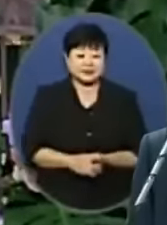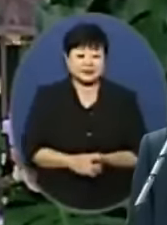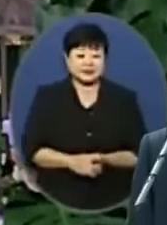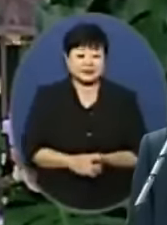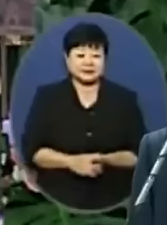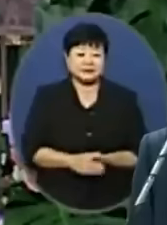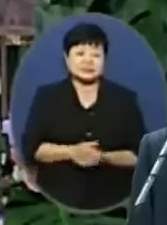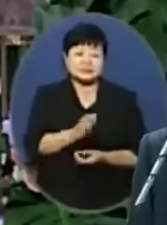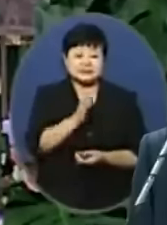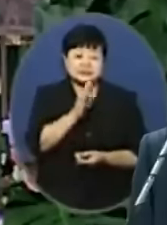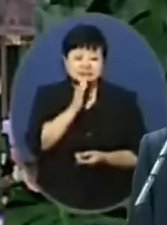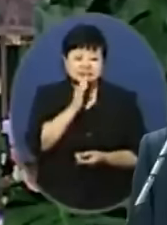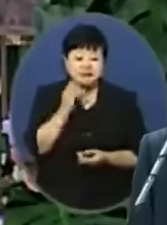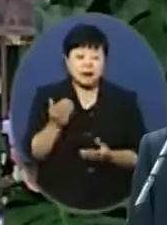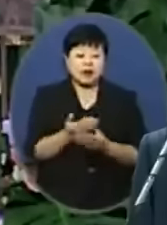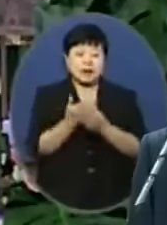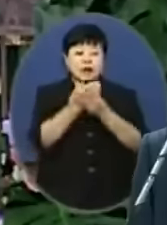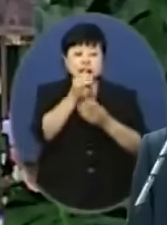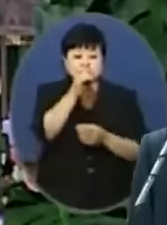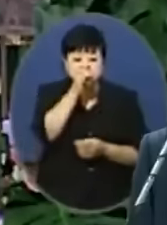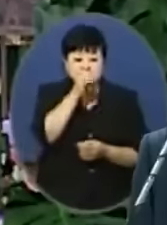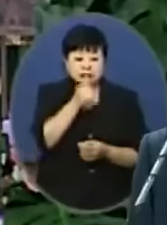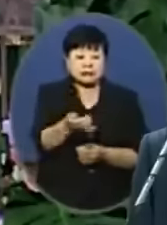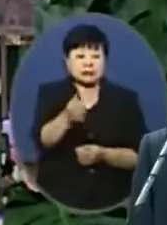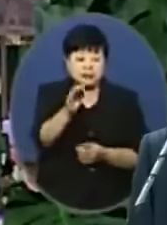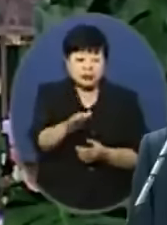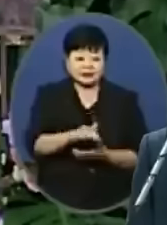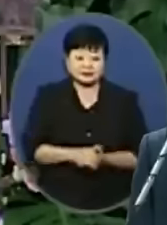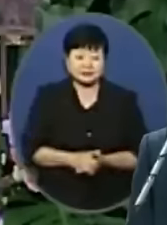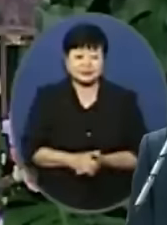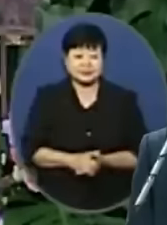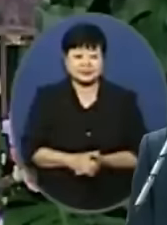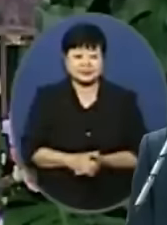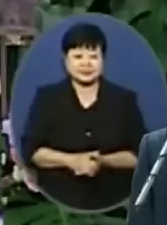말할 수 없이 향상된 것입니다. 그러나